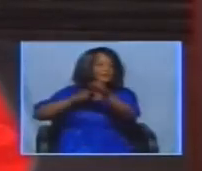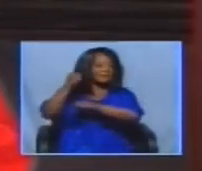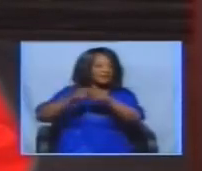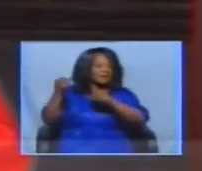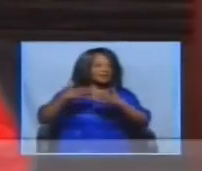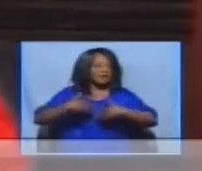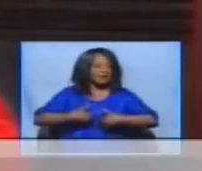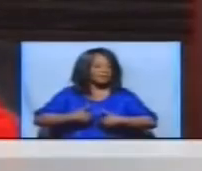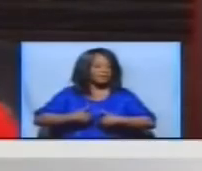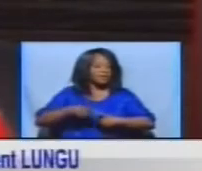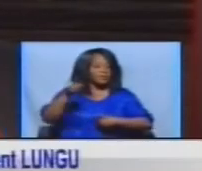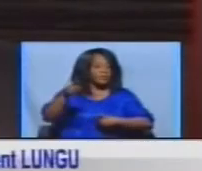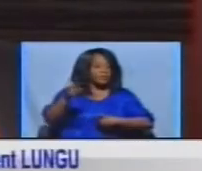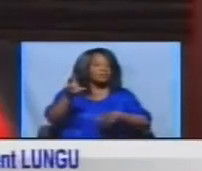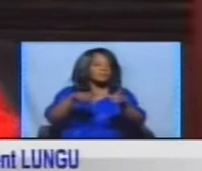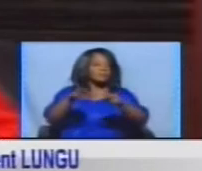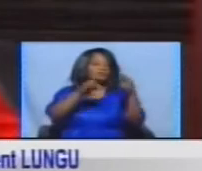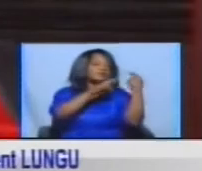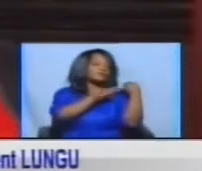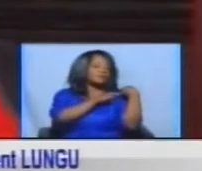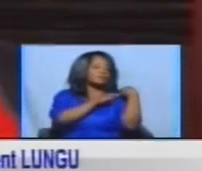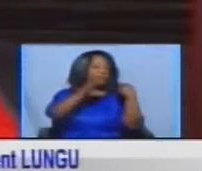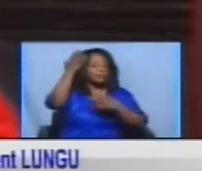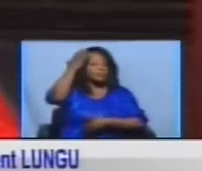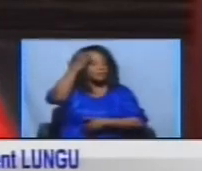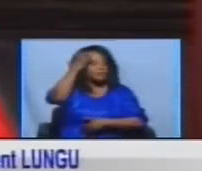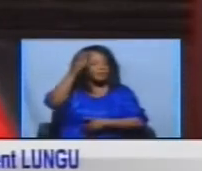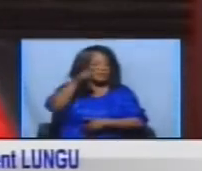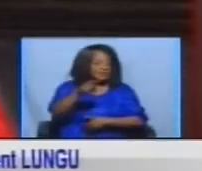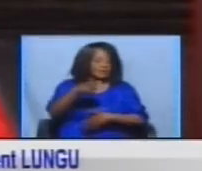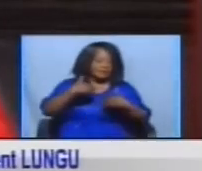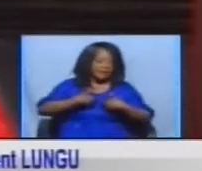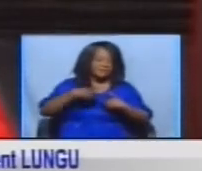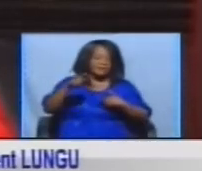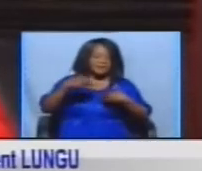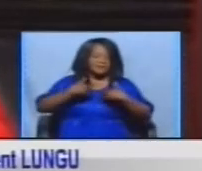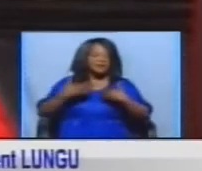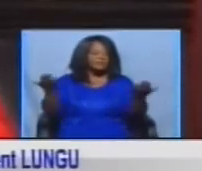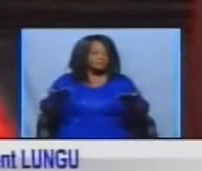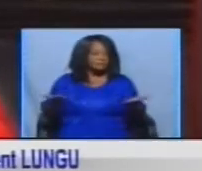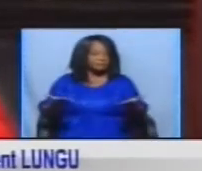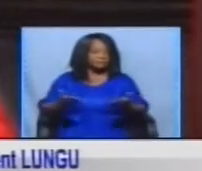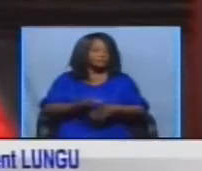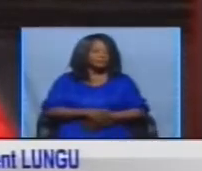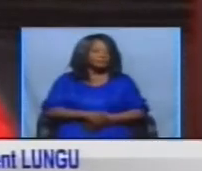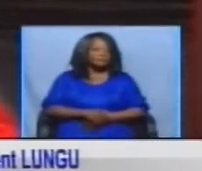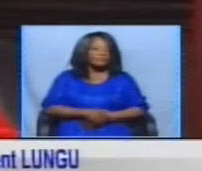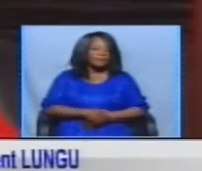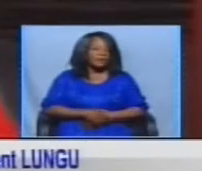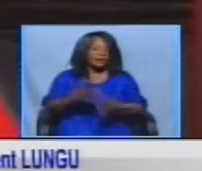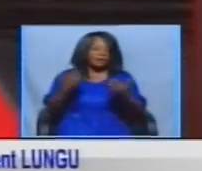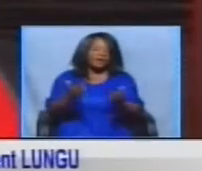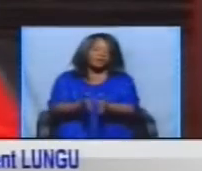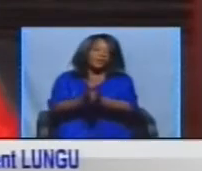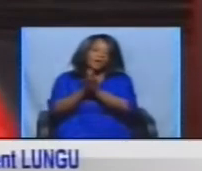Mwebe ne muishi wana ukishipo kutile fifilefu wa ikwa. Ifutatua kuwata. Kashi tule lombo kutila